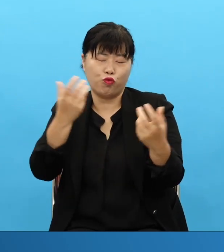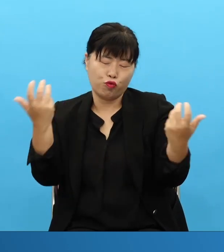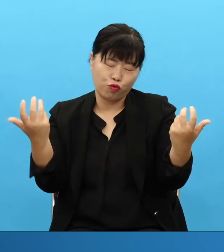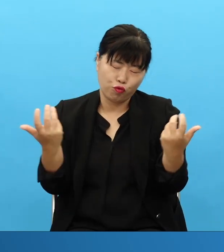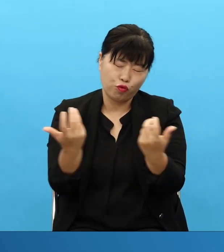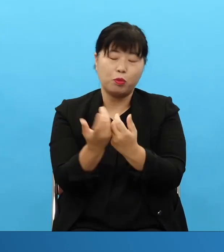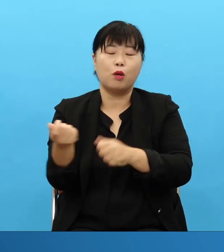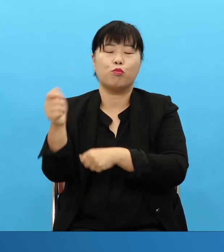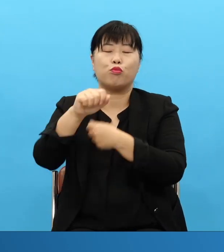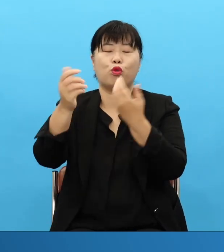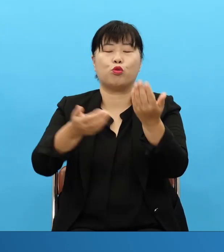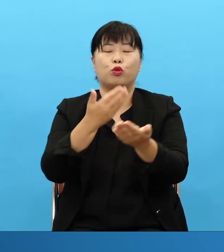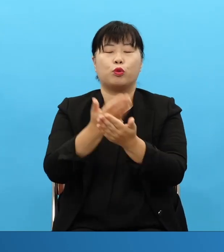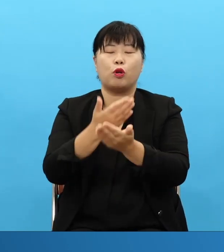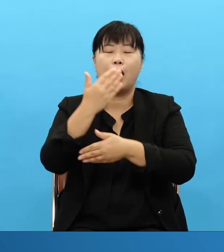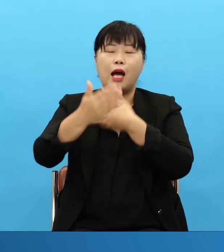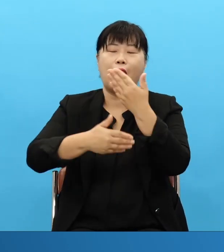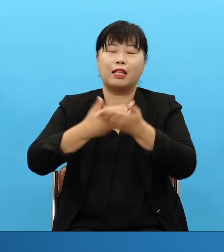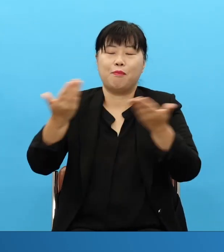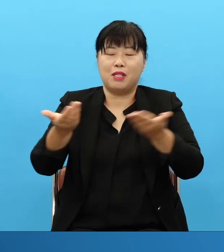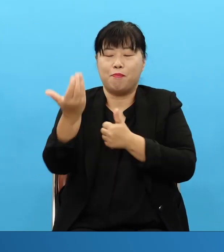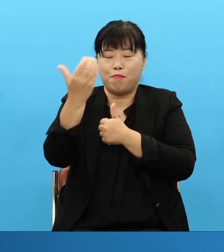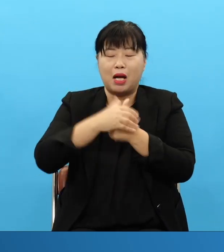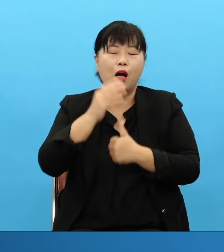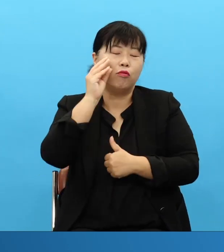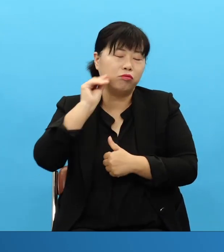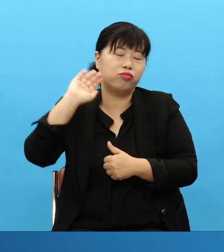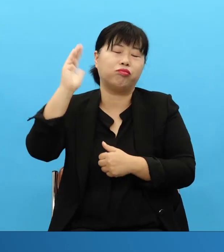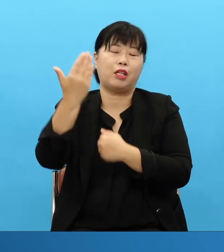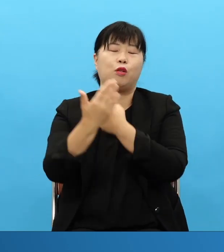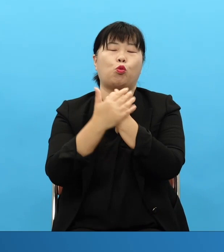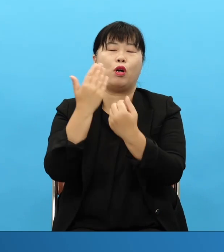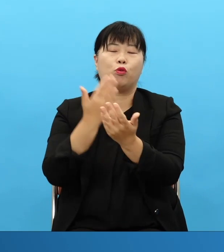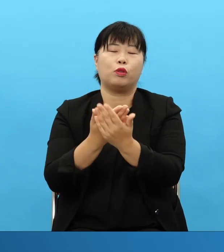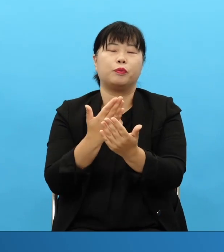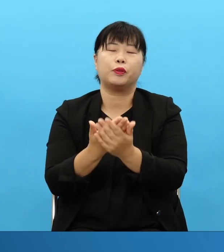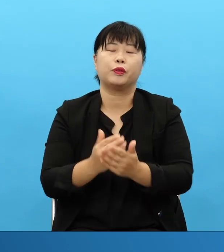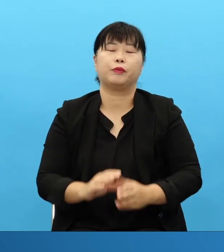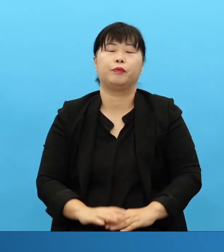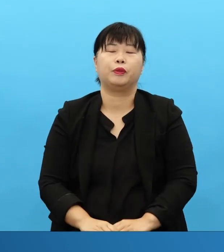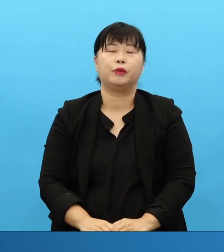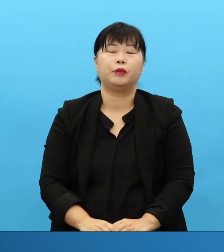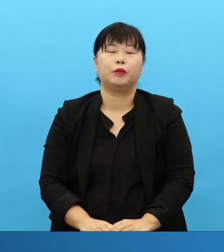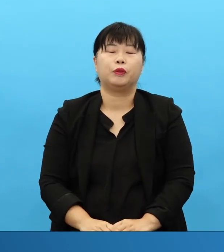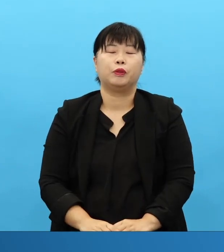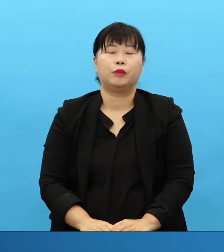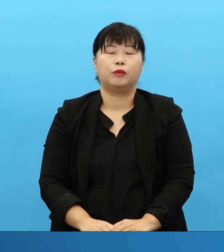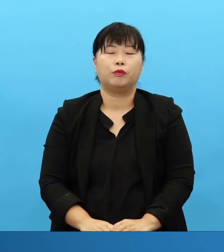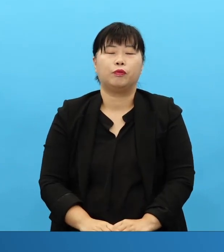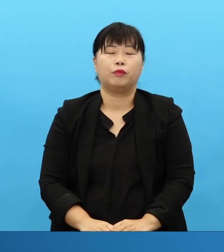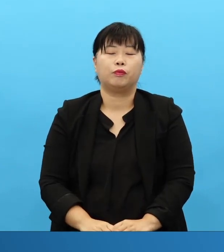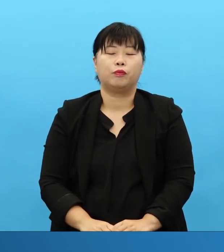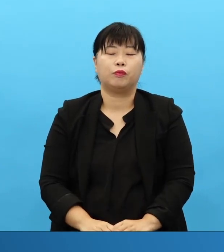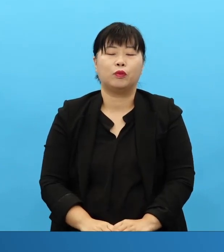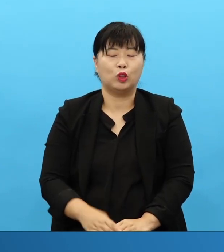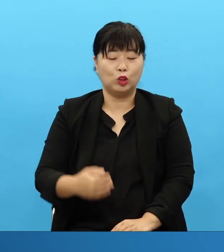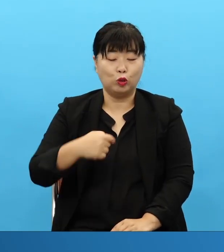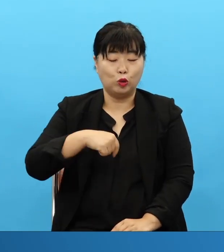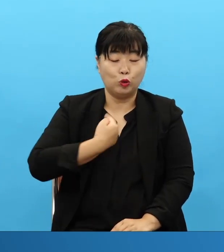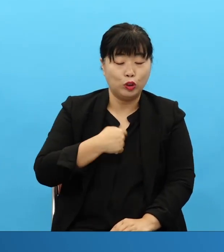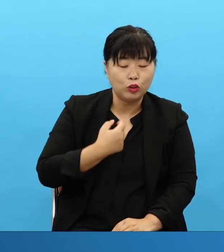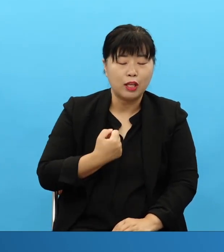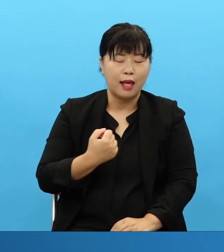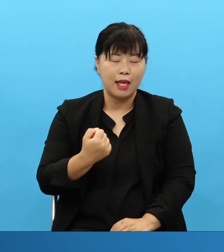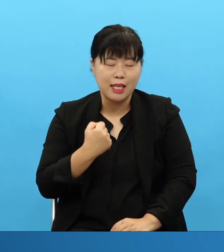하나님이 도우시고 인도하여 주옵소서. 전능하신 하나님, 이는 힘으로도 되지 아니하고 능으로도 되지